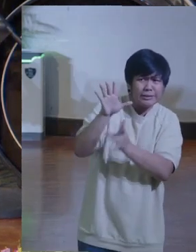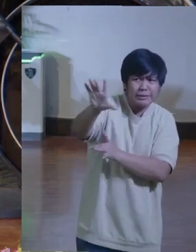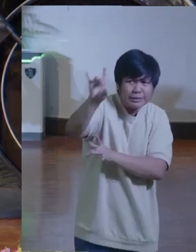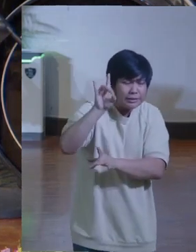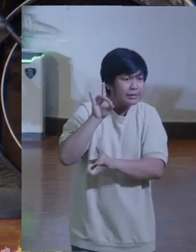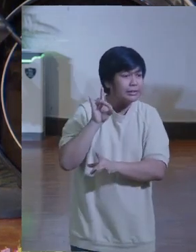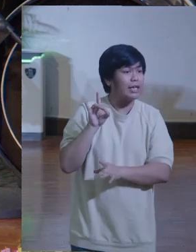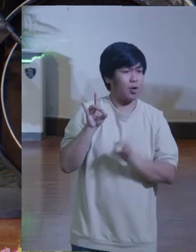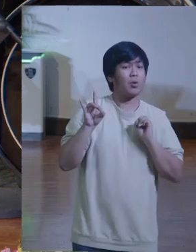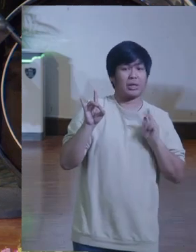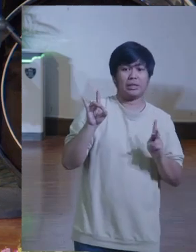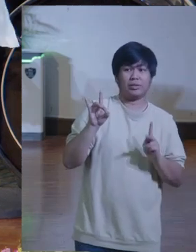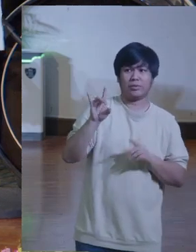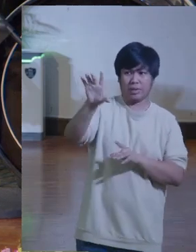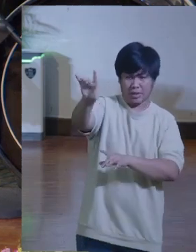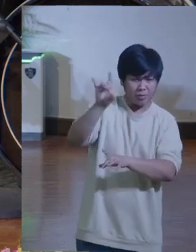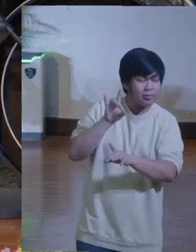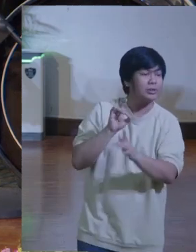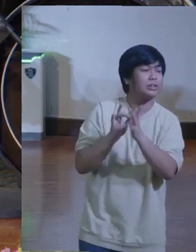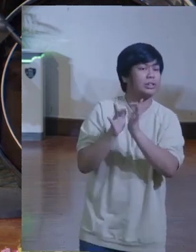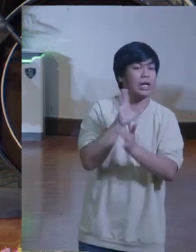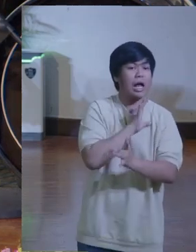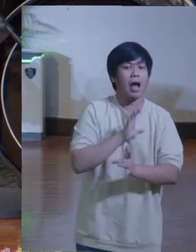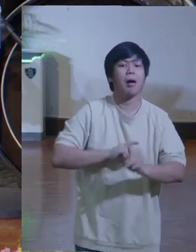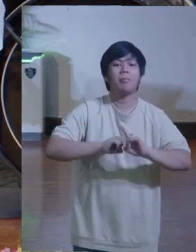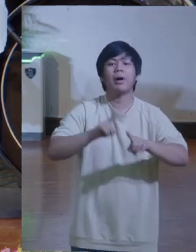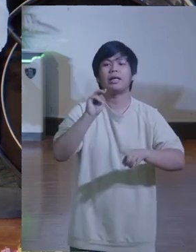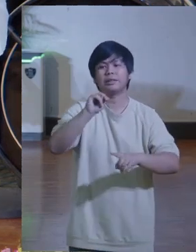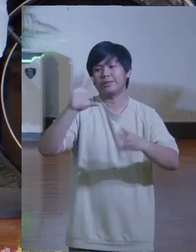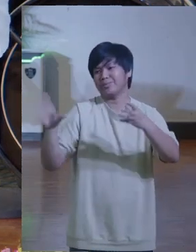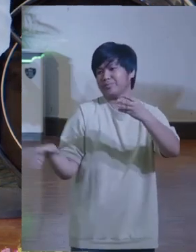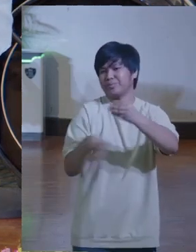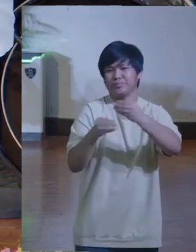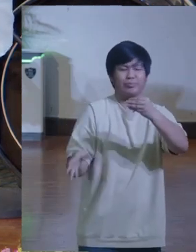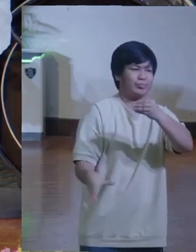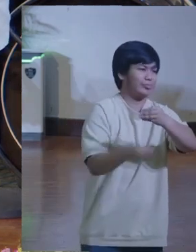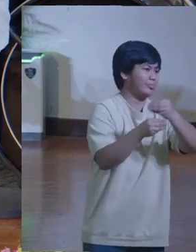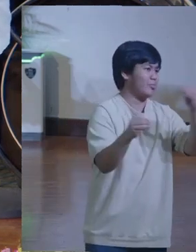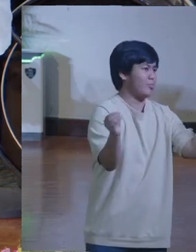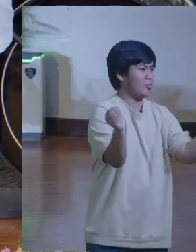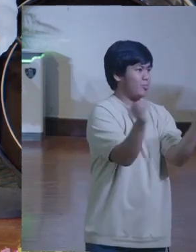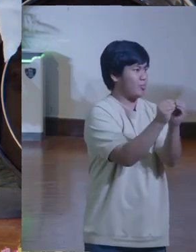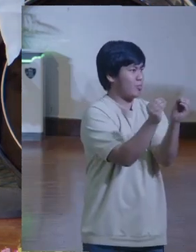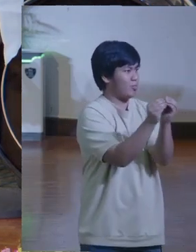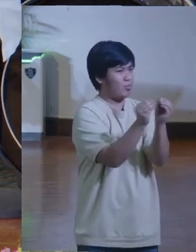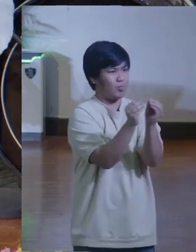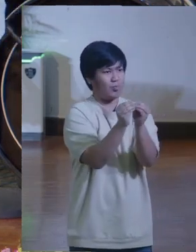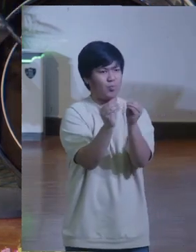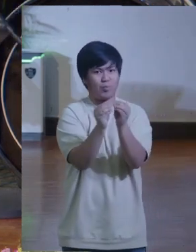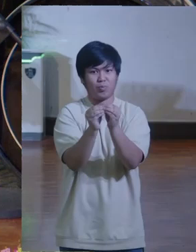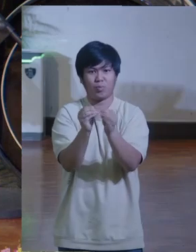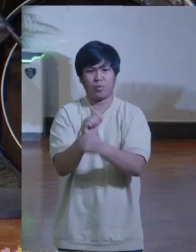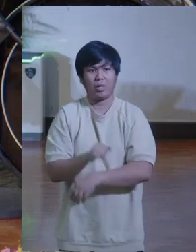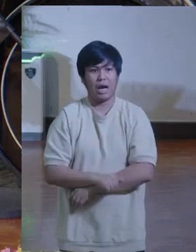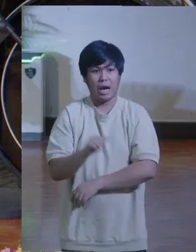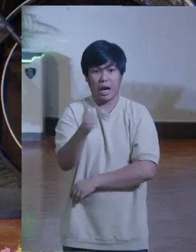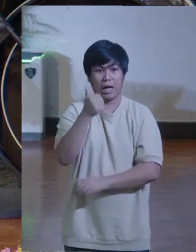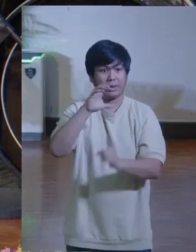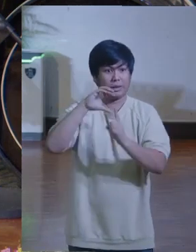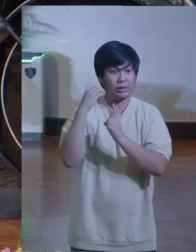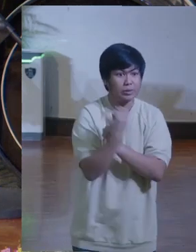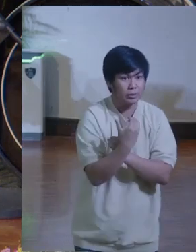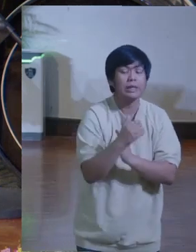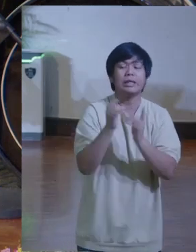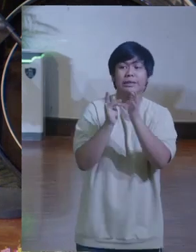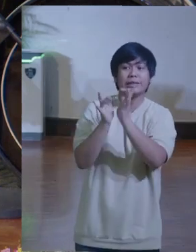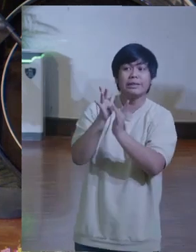Kristo, okay, si Kristo nga kasama doon, ngunit marami pang iba. Ang sigaw ng ibang mga kultura, si Kristo,